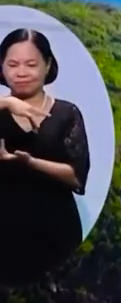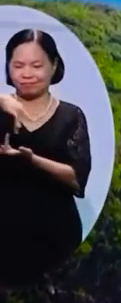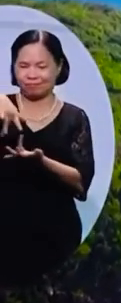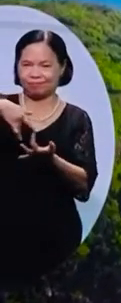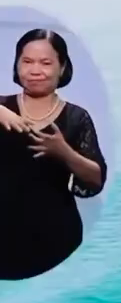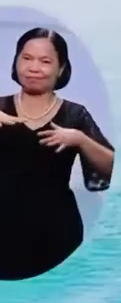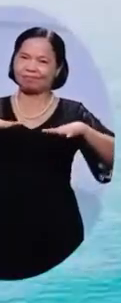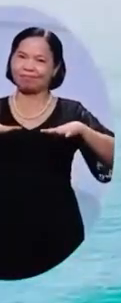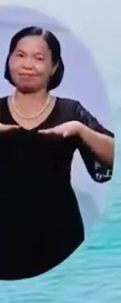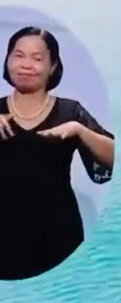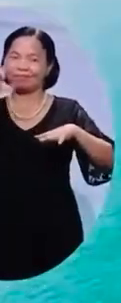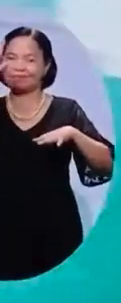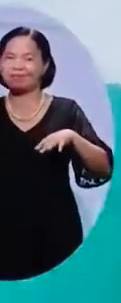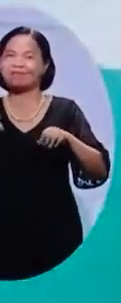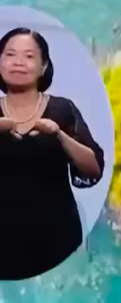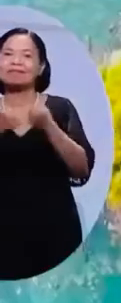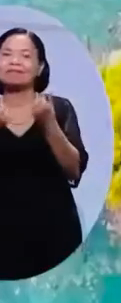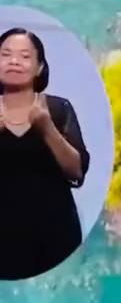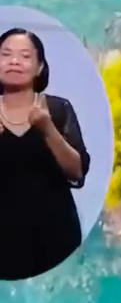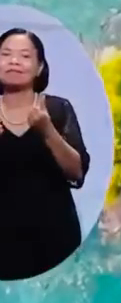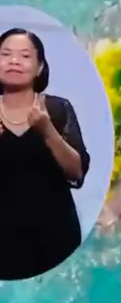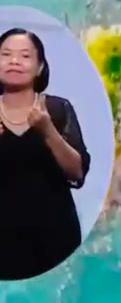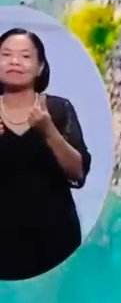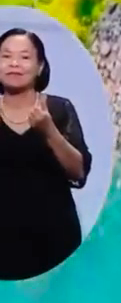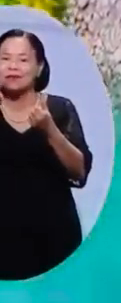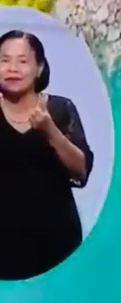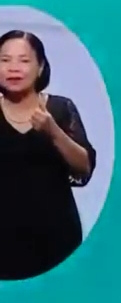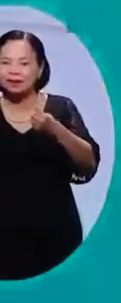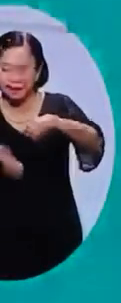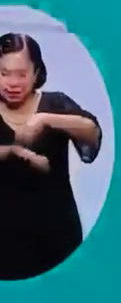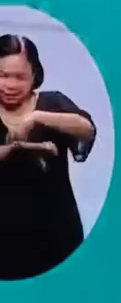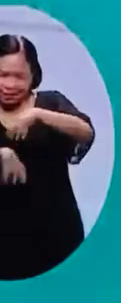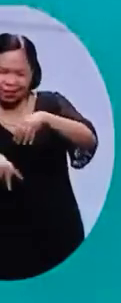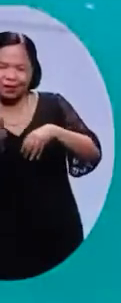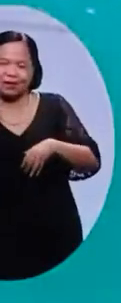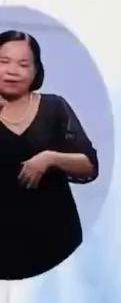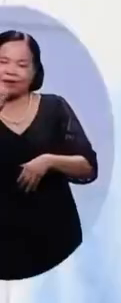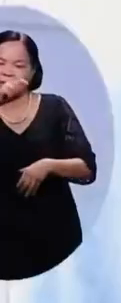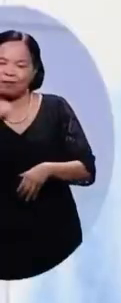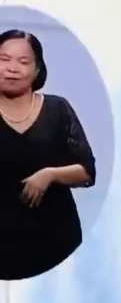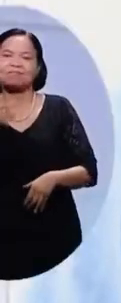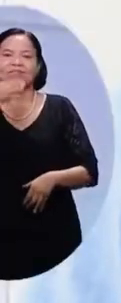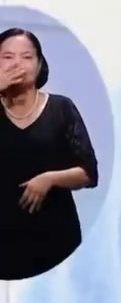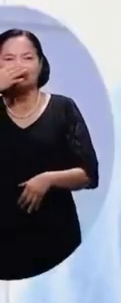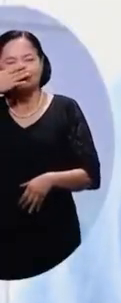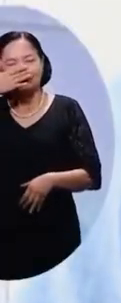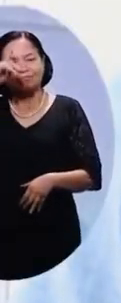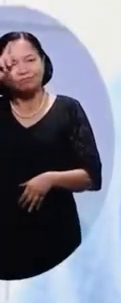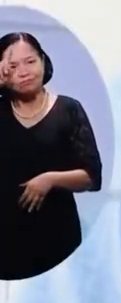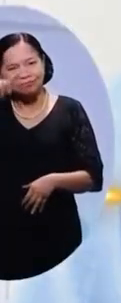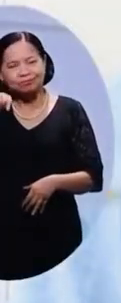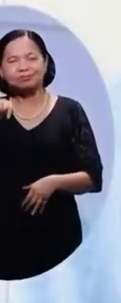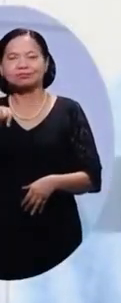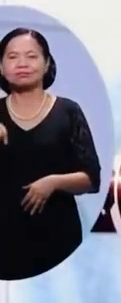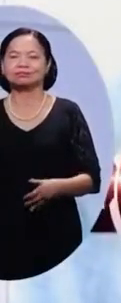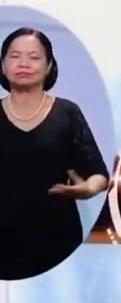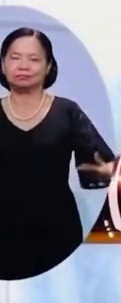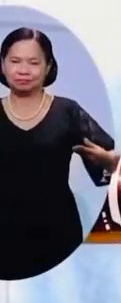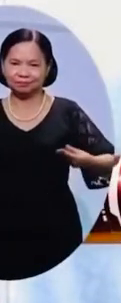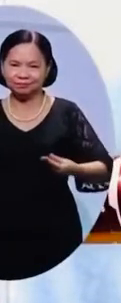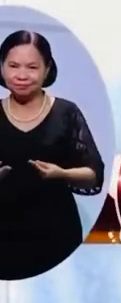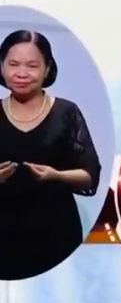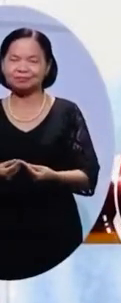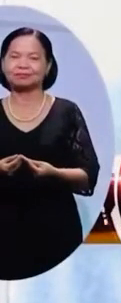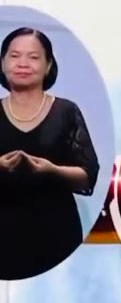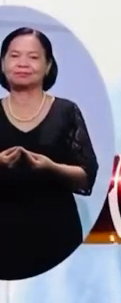giải trí lý tưởng khu vực Nam đảo ngay trên Hòn Thơm. Hiện nay các nhà đầu tư cũng đã đang